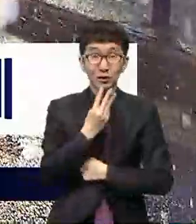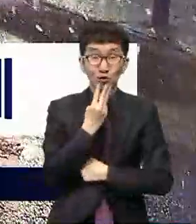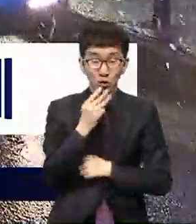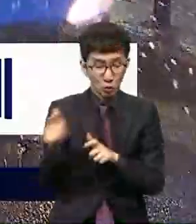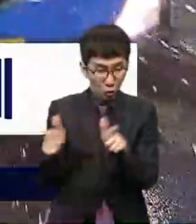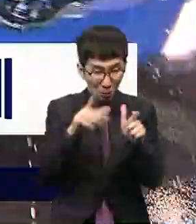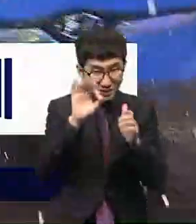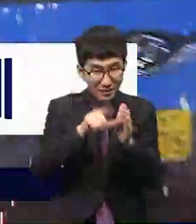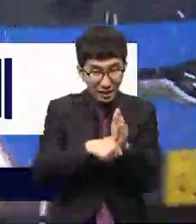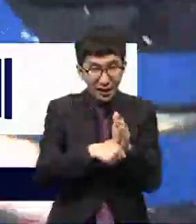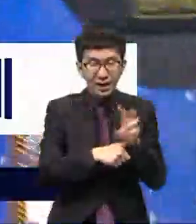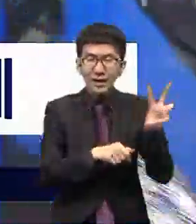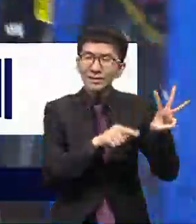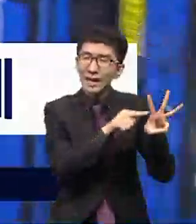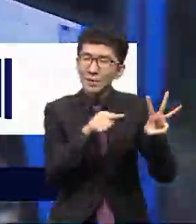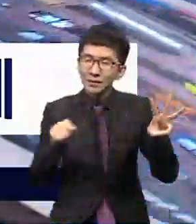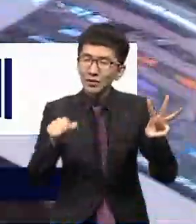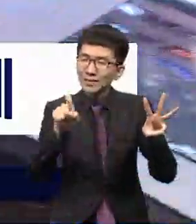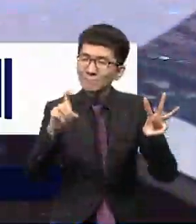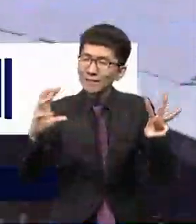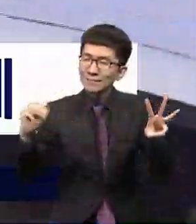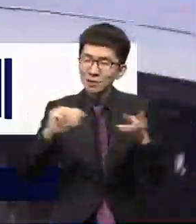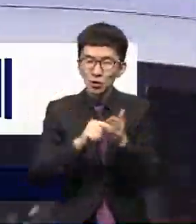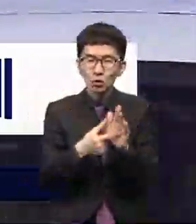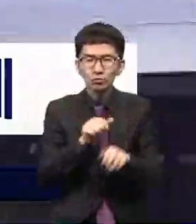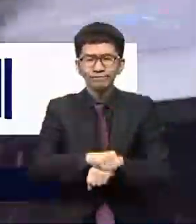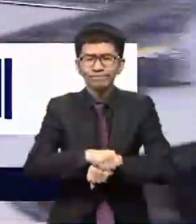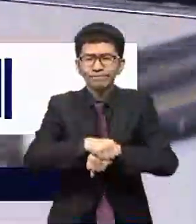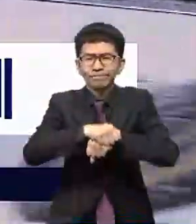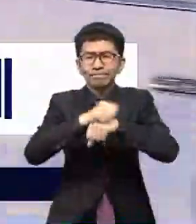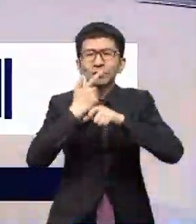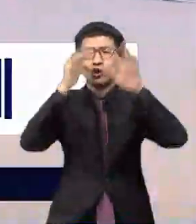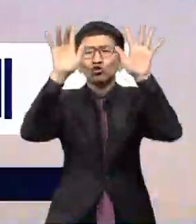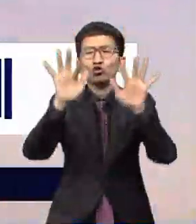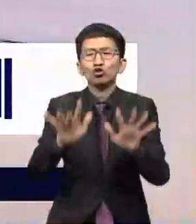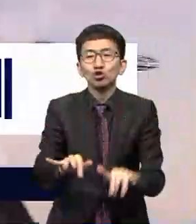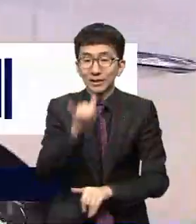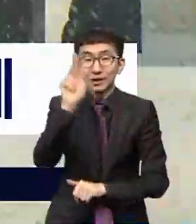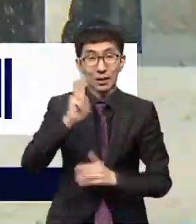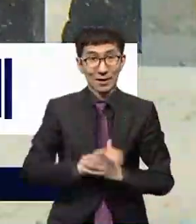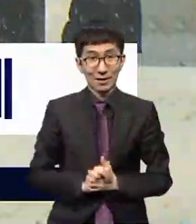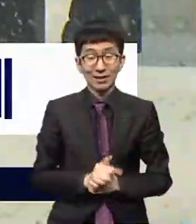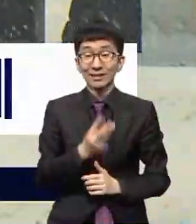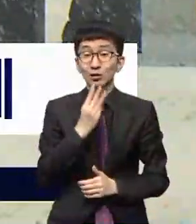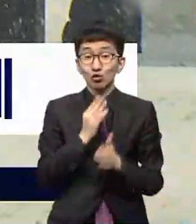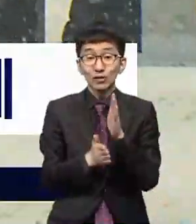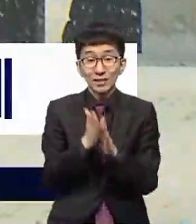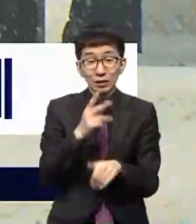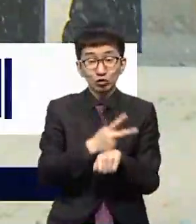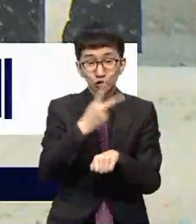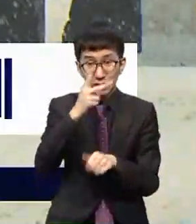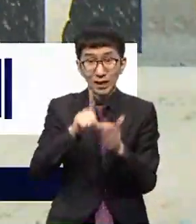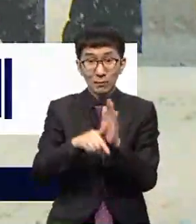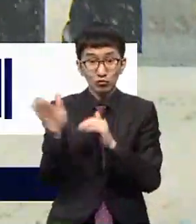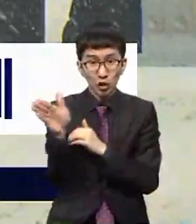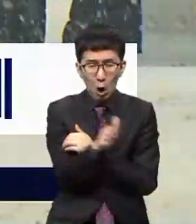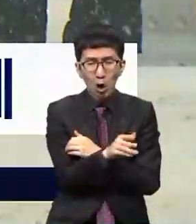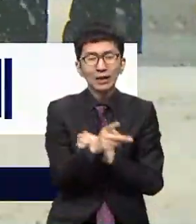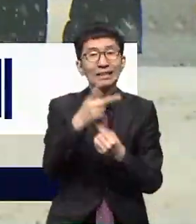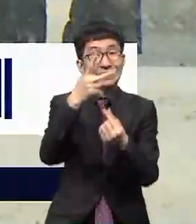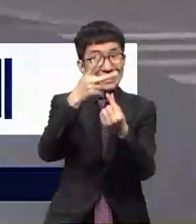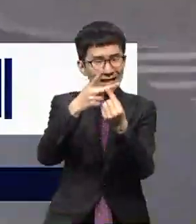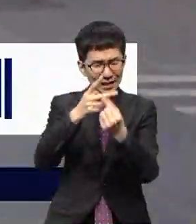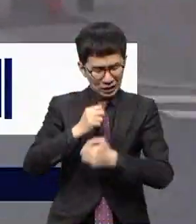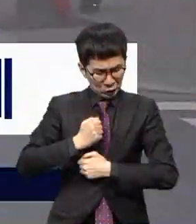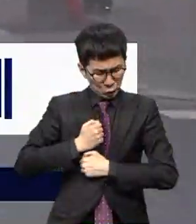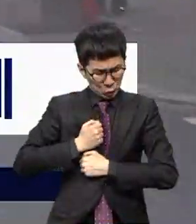따라 3cm에서 많게는 10cm가 넘는 눈이 내릴 걸로 보입니다. 서울시는 오후 2시부터 제설 2단계 비상근무